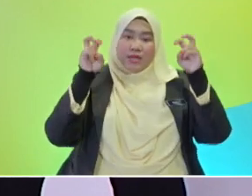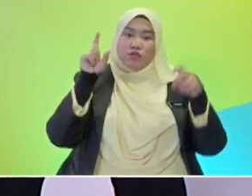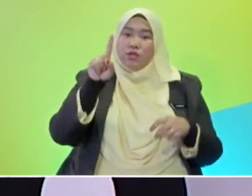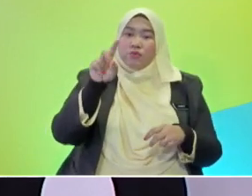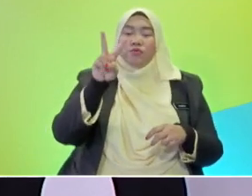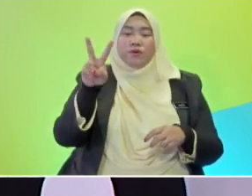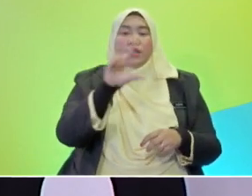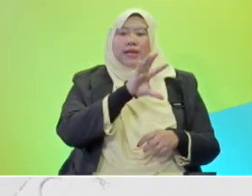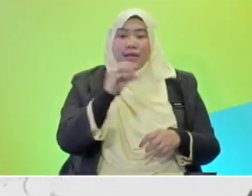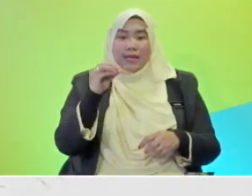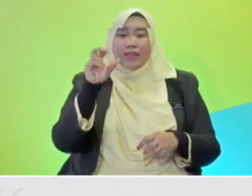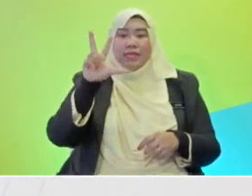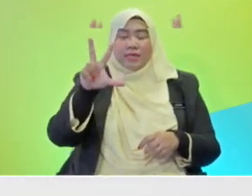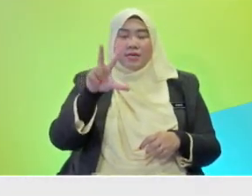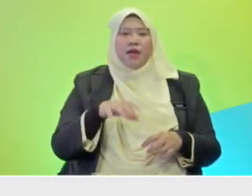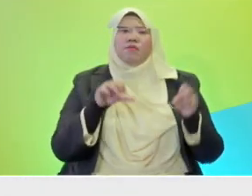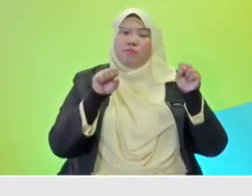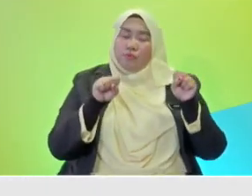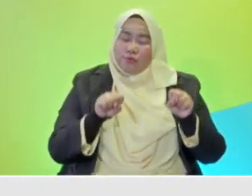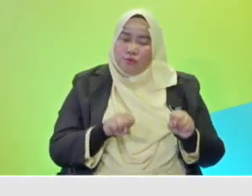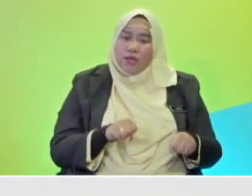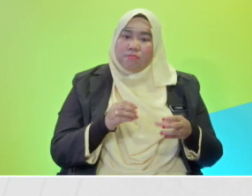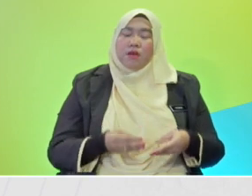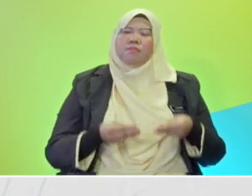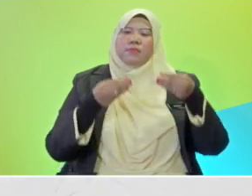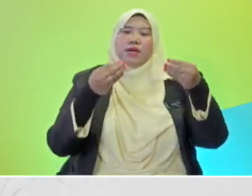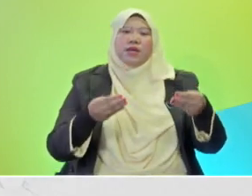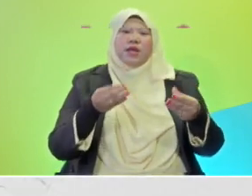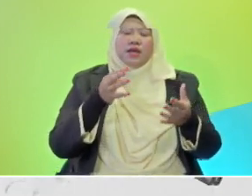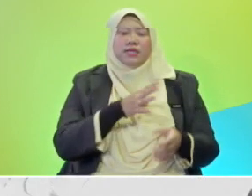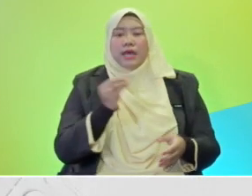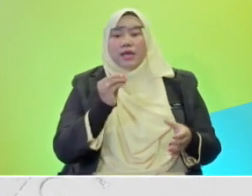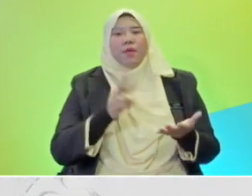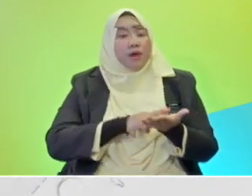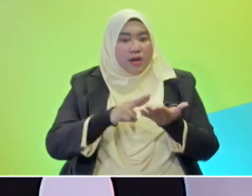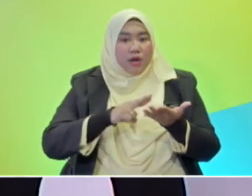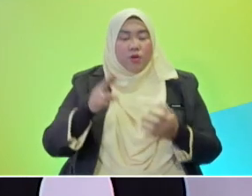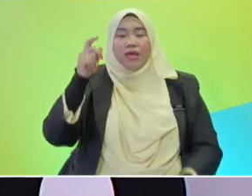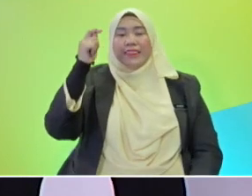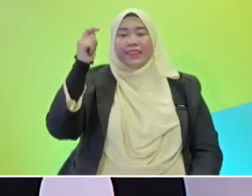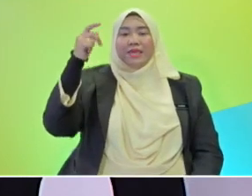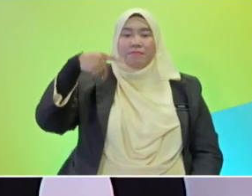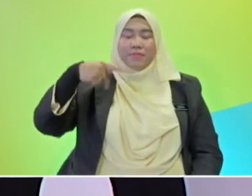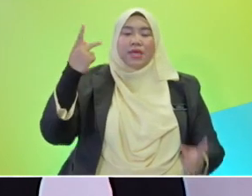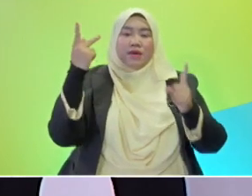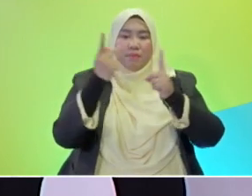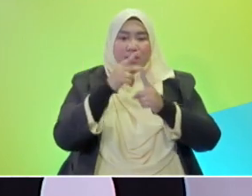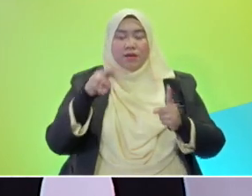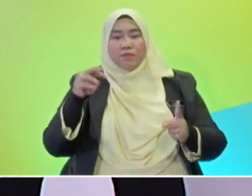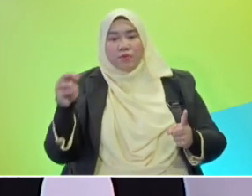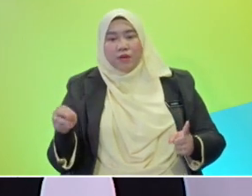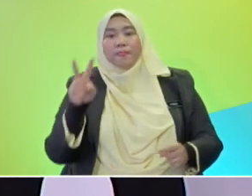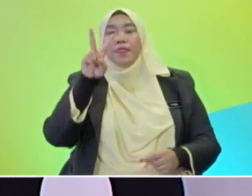Duo dan tajuk Tiger kita perlu merecord dan membuat laporan kepada murid dua kali